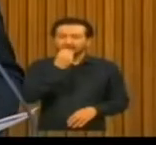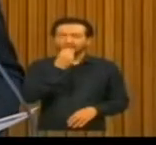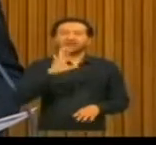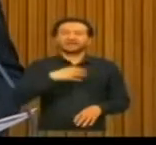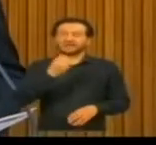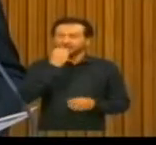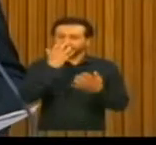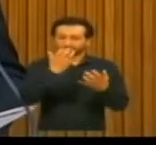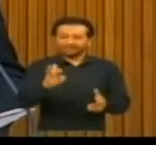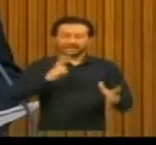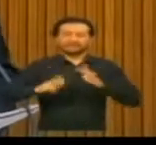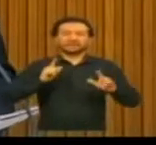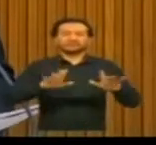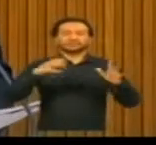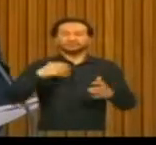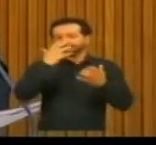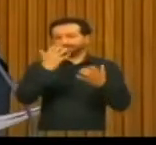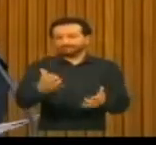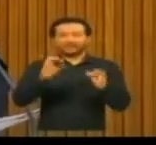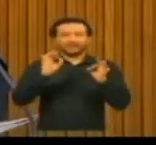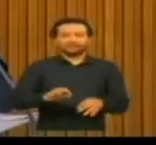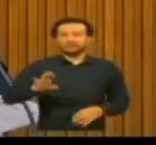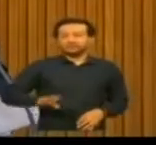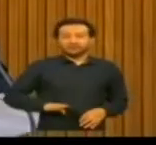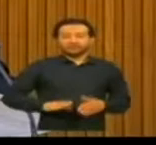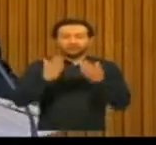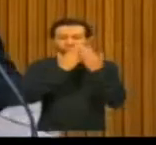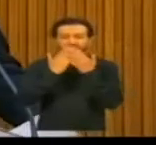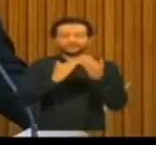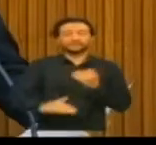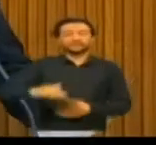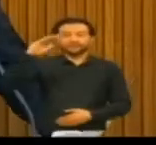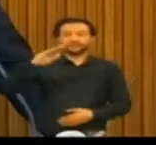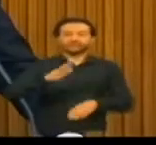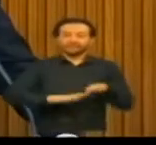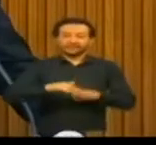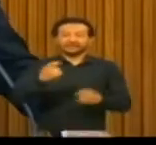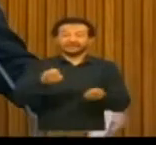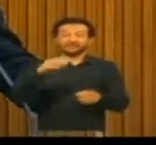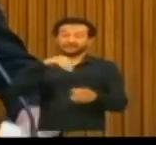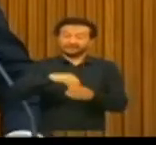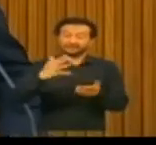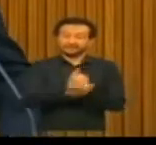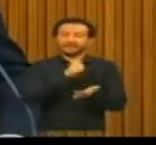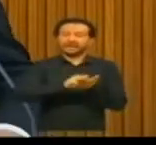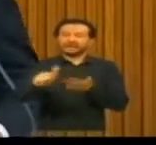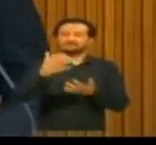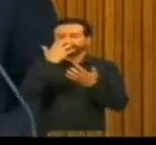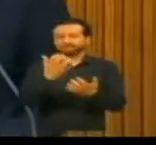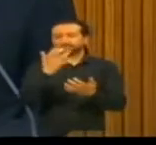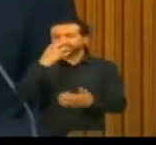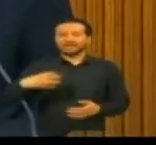yediren, giymeyip giydiren annelerimiz, evlatları okusun diye, elleri ekmek tutsun diye her fedakarlığı